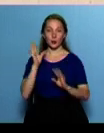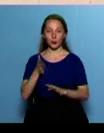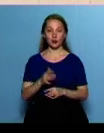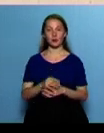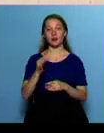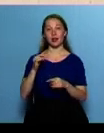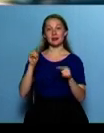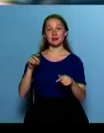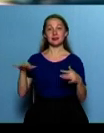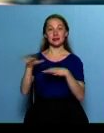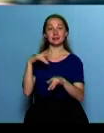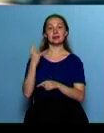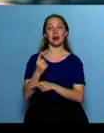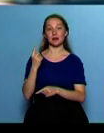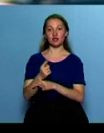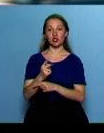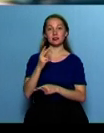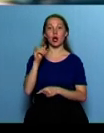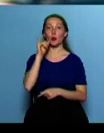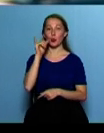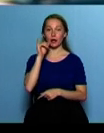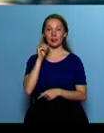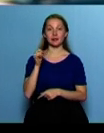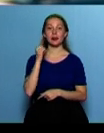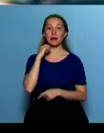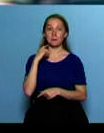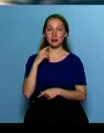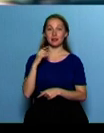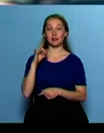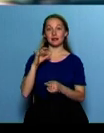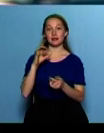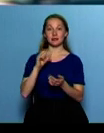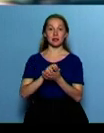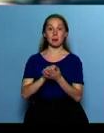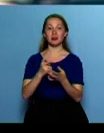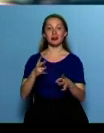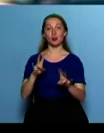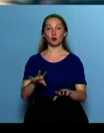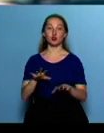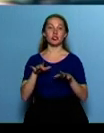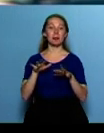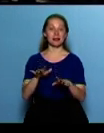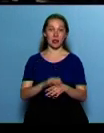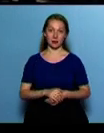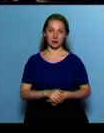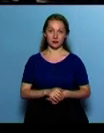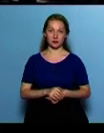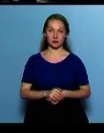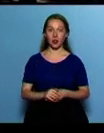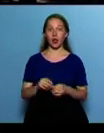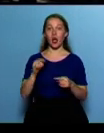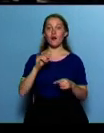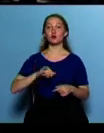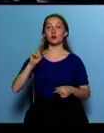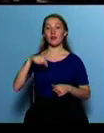территория, здесь запрещается курить, распивать и заниматься ненужными, непотребными делами. В Удмуртии только в